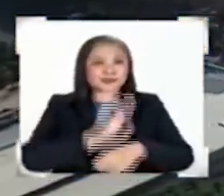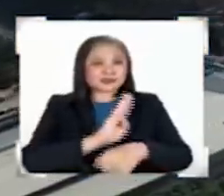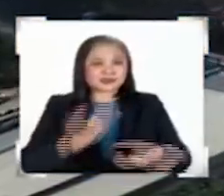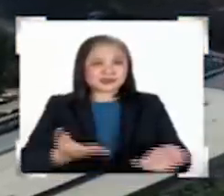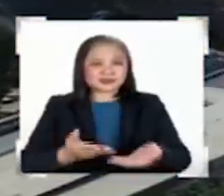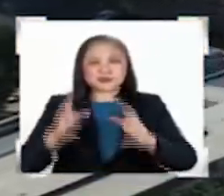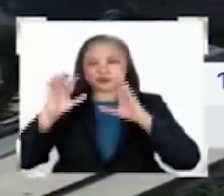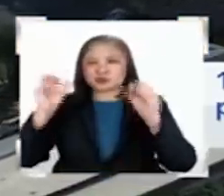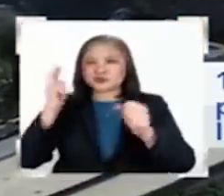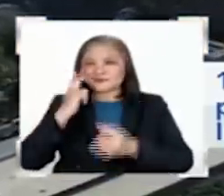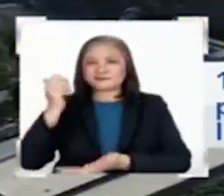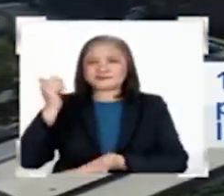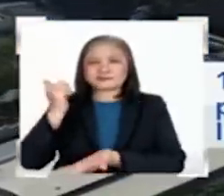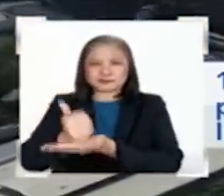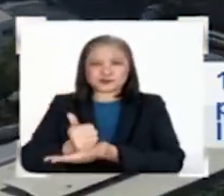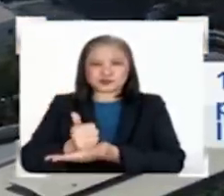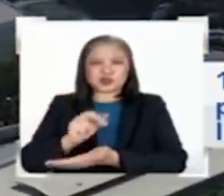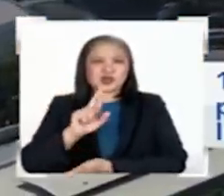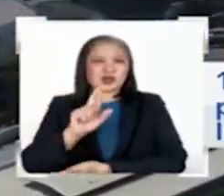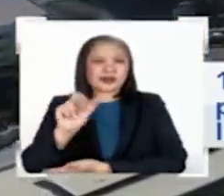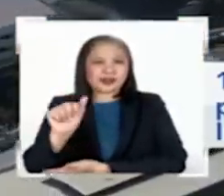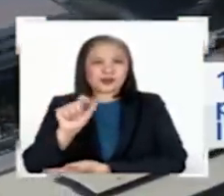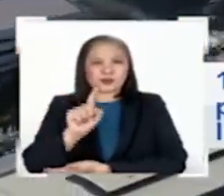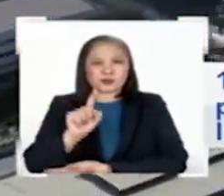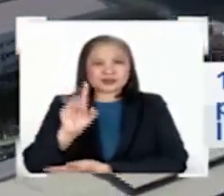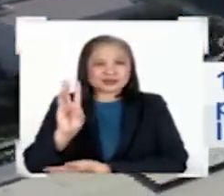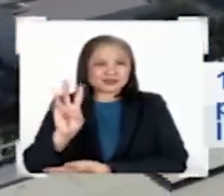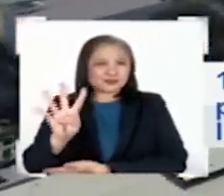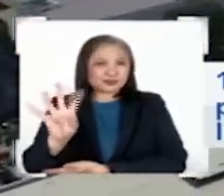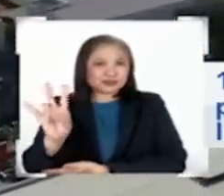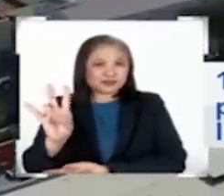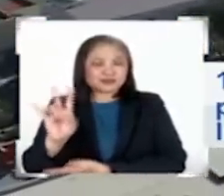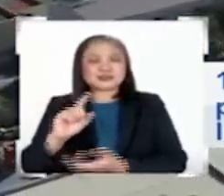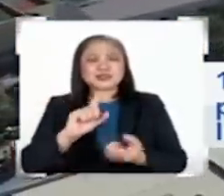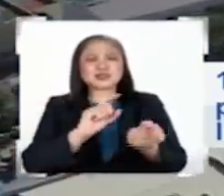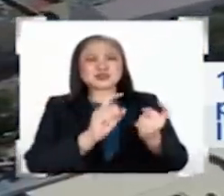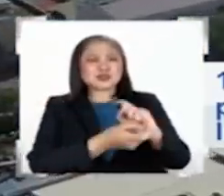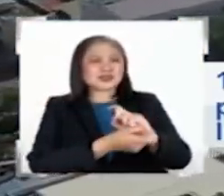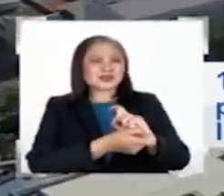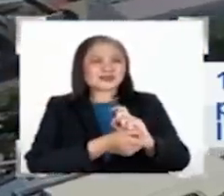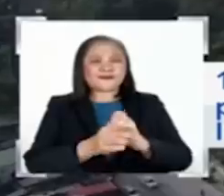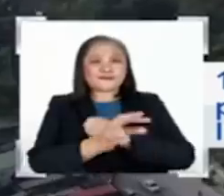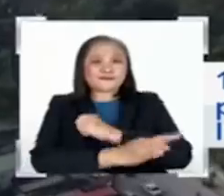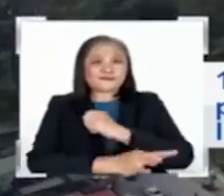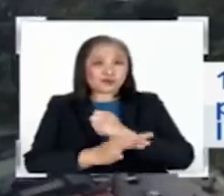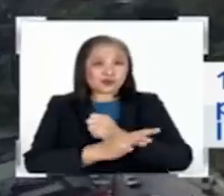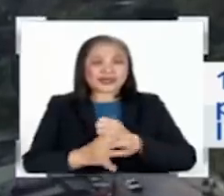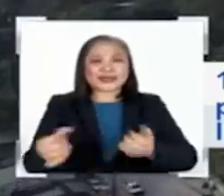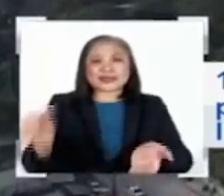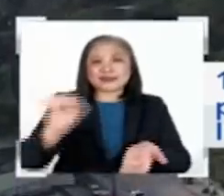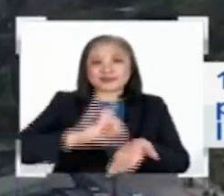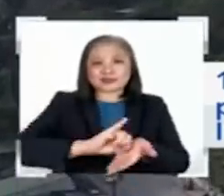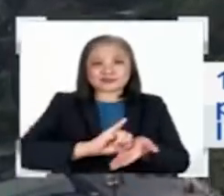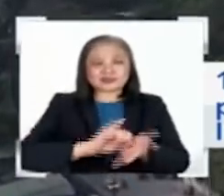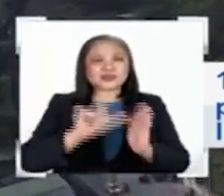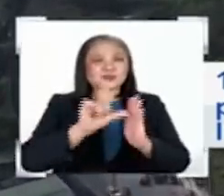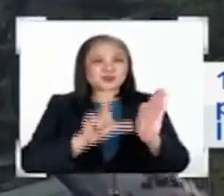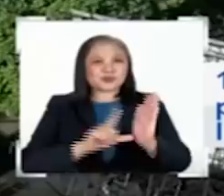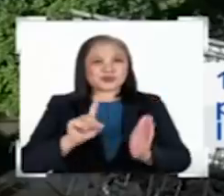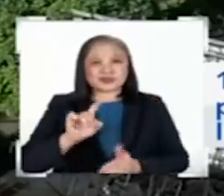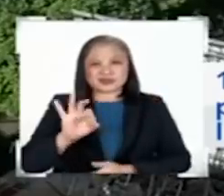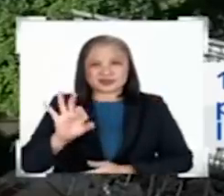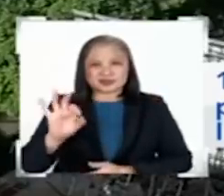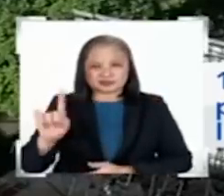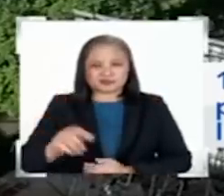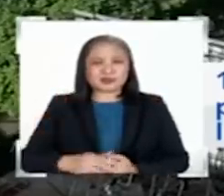Republic Act 11647 na nagamienda sa Foreign Investments Act of 1991. Sa ilalim ng bagong batas, pwede